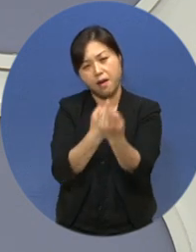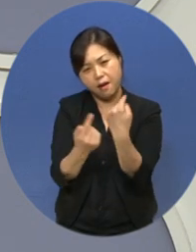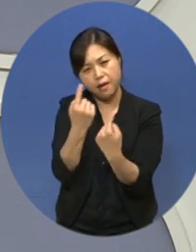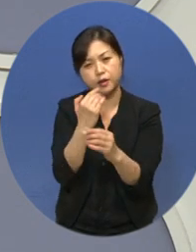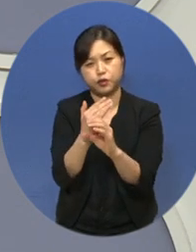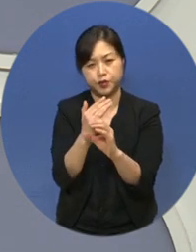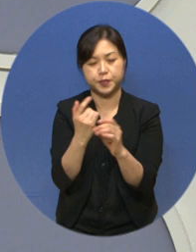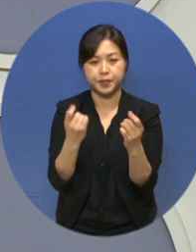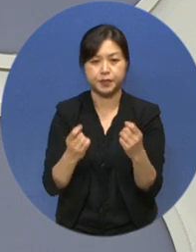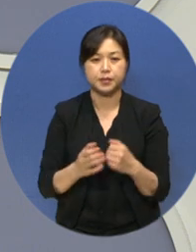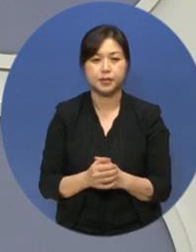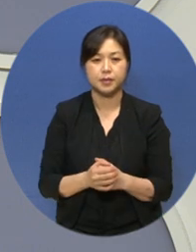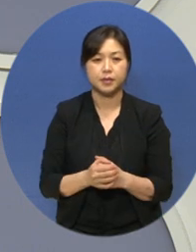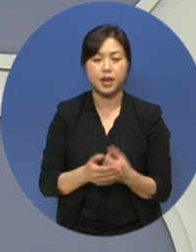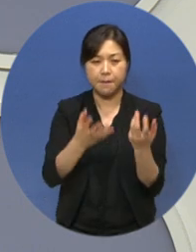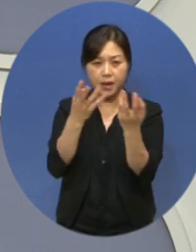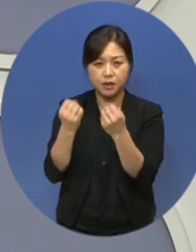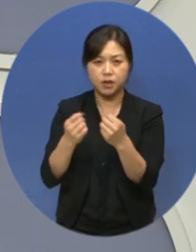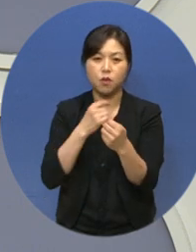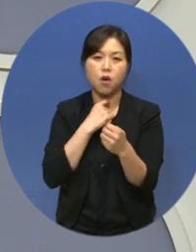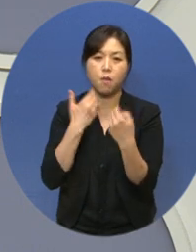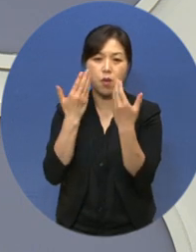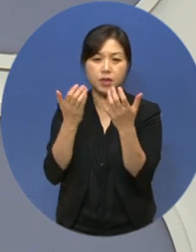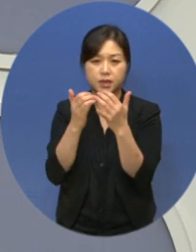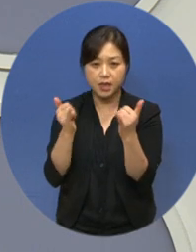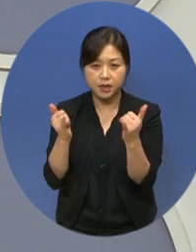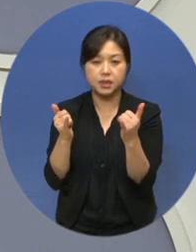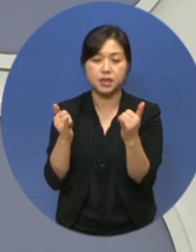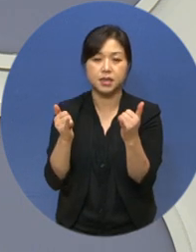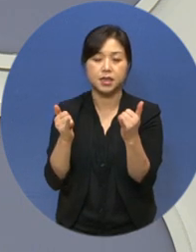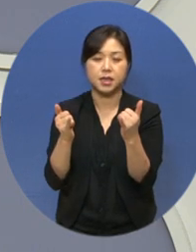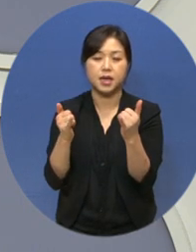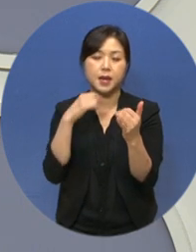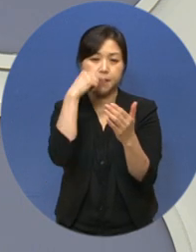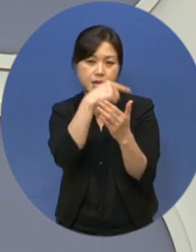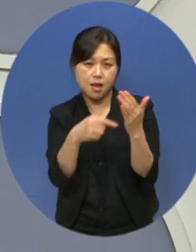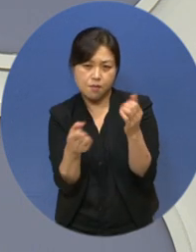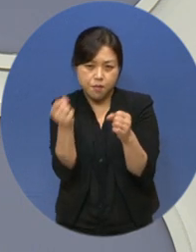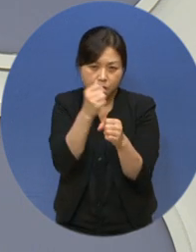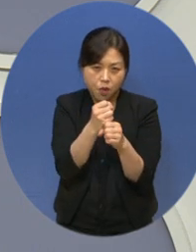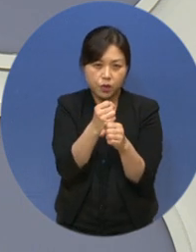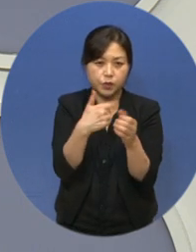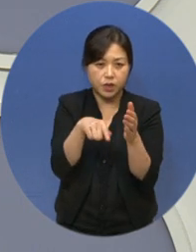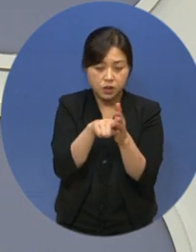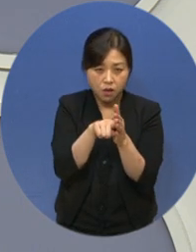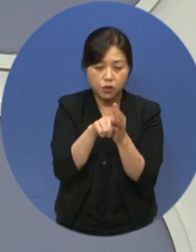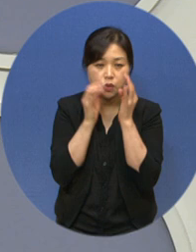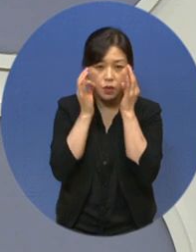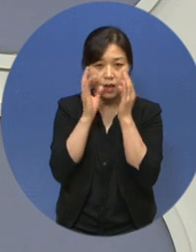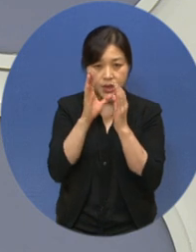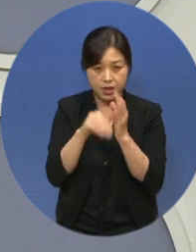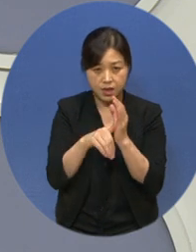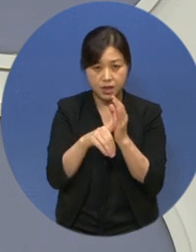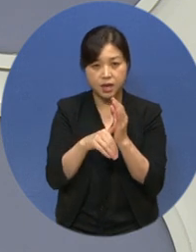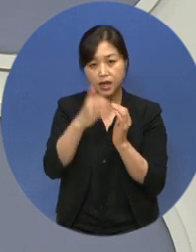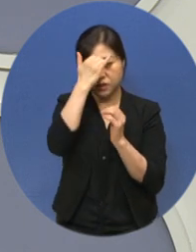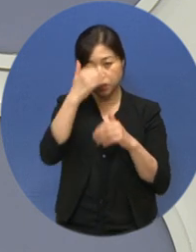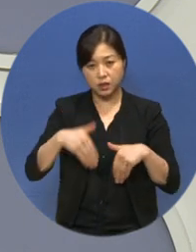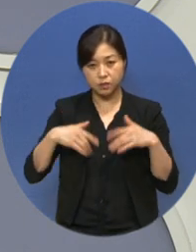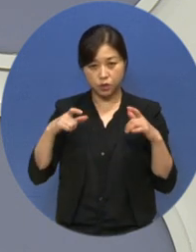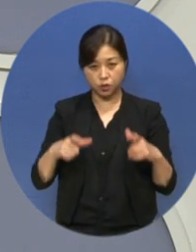있습니다 이런 수많은 자원봉사자 분들과 함께 피해 극본 하는데 우리 지방자치단체 충청남도 도